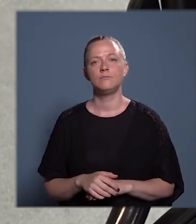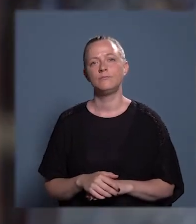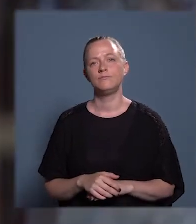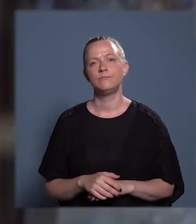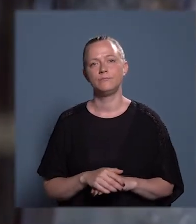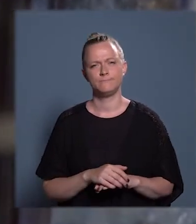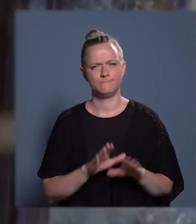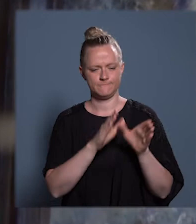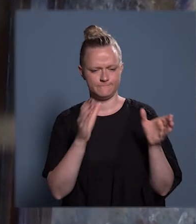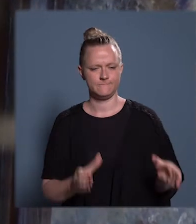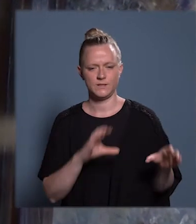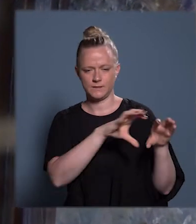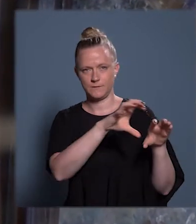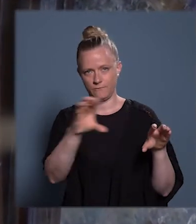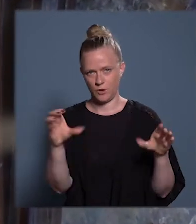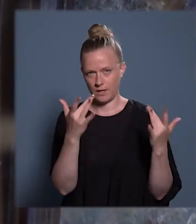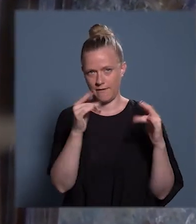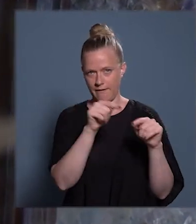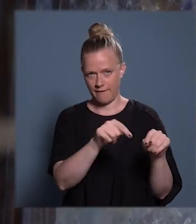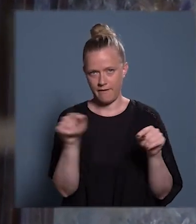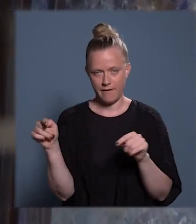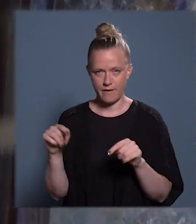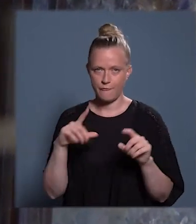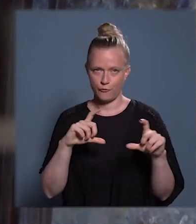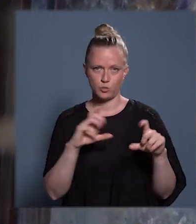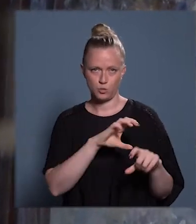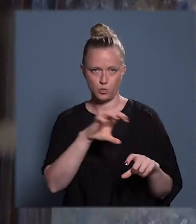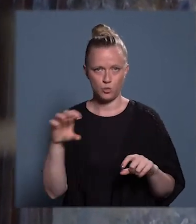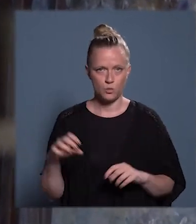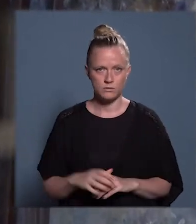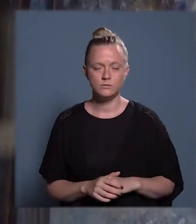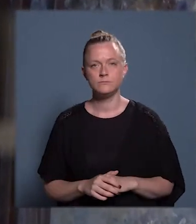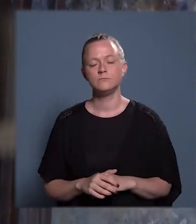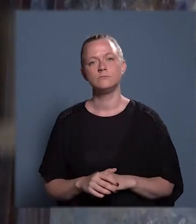vitrínben van hely a fotóban, és